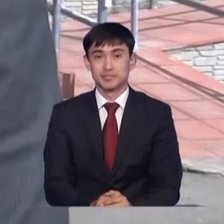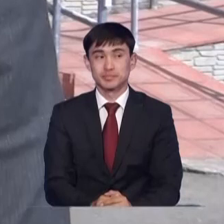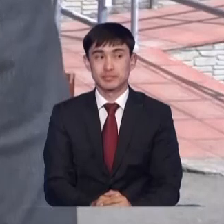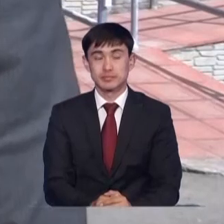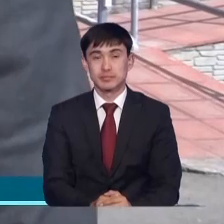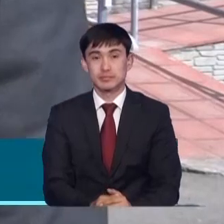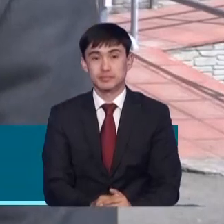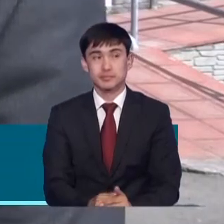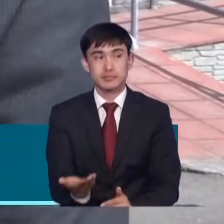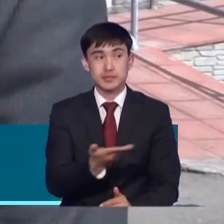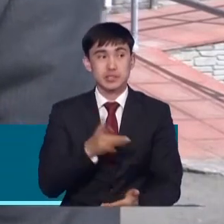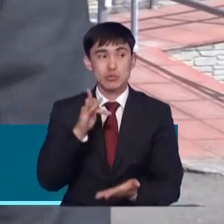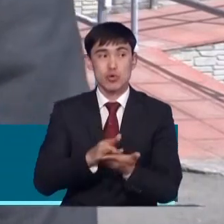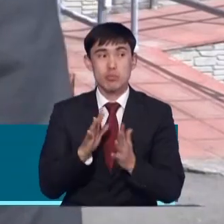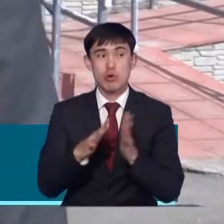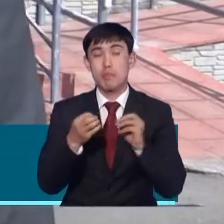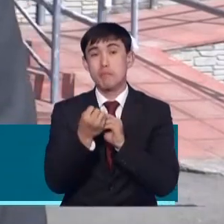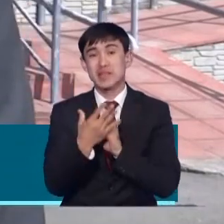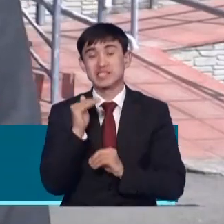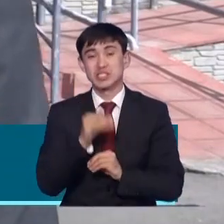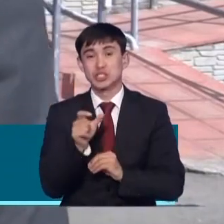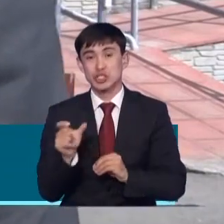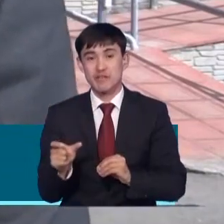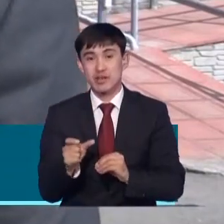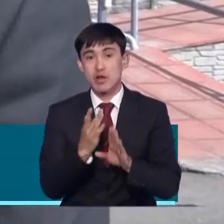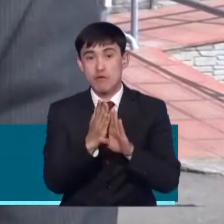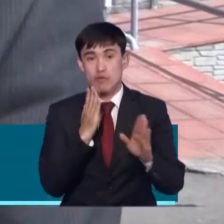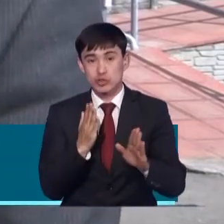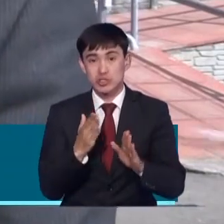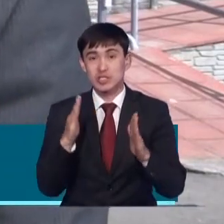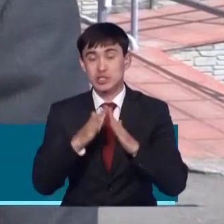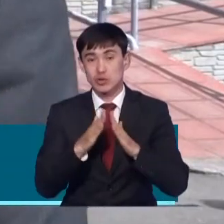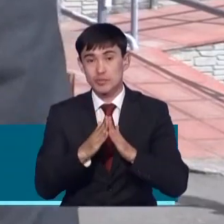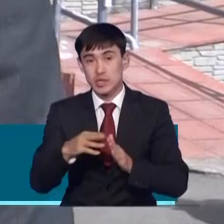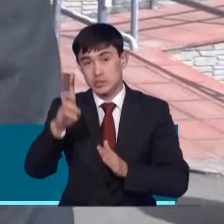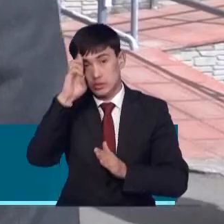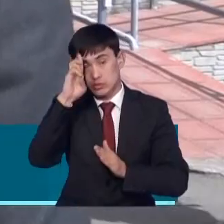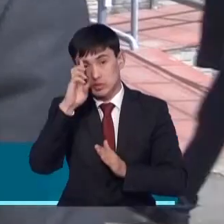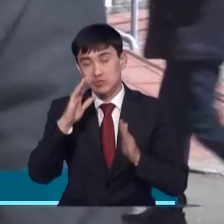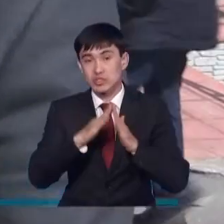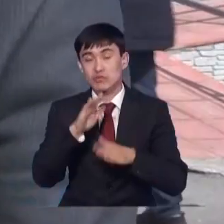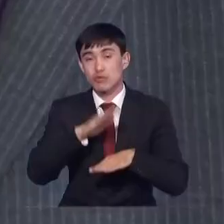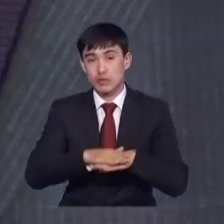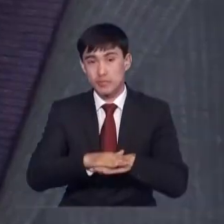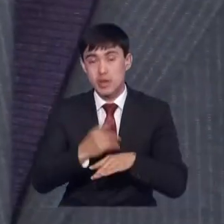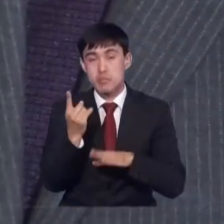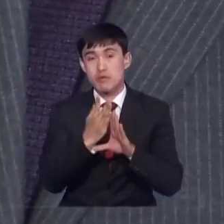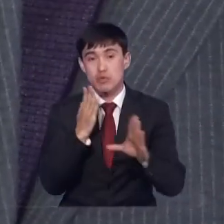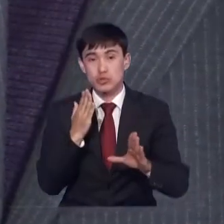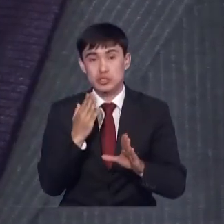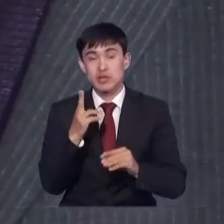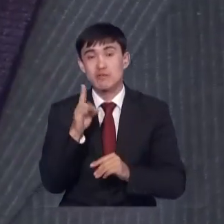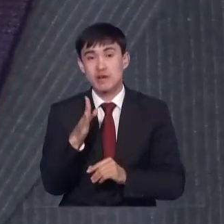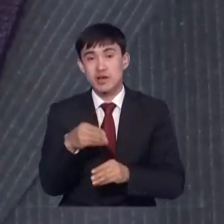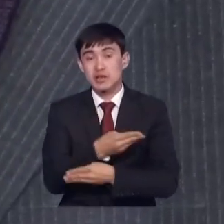войны в нашем городе более 15.000 жители стоят в очереди на жильё из государственного жилищного фонда в первую очередь